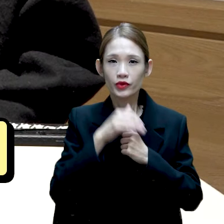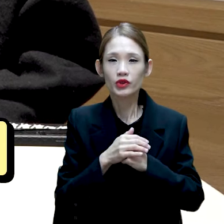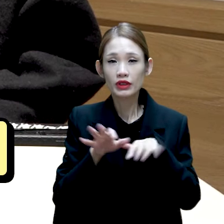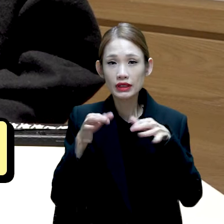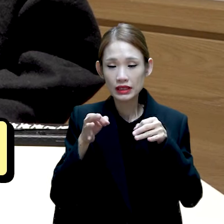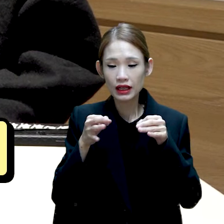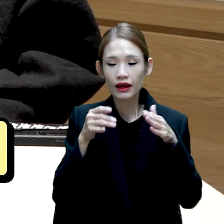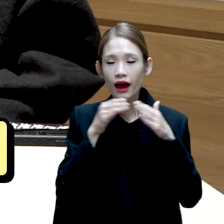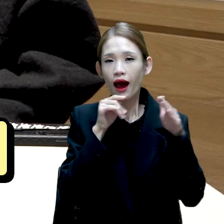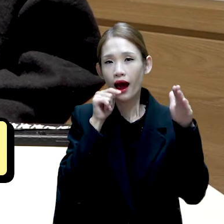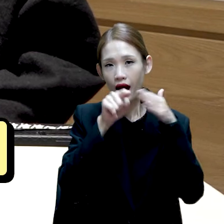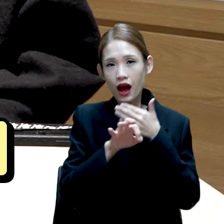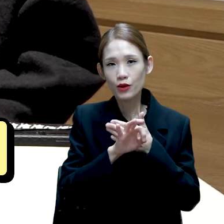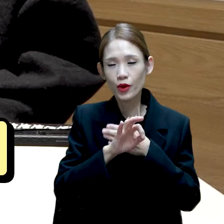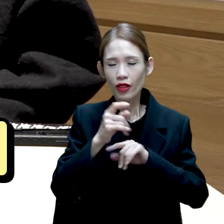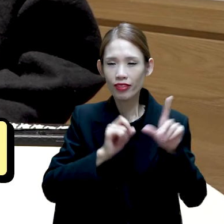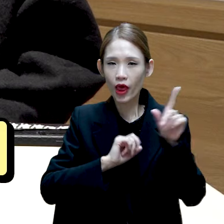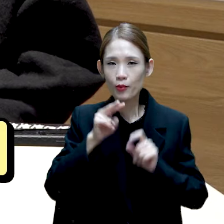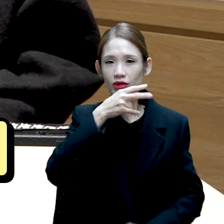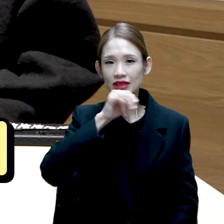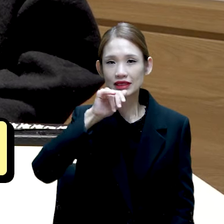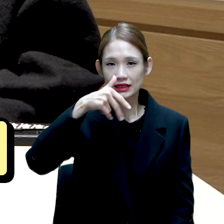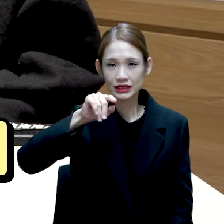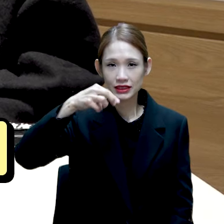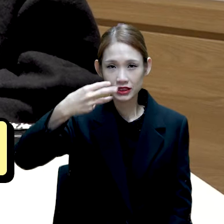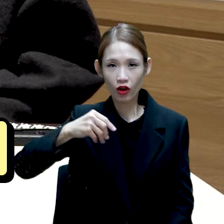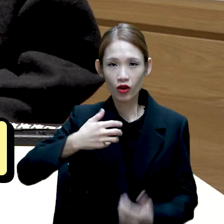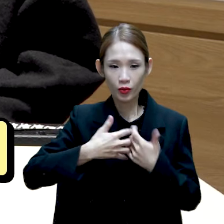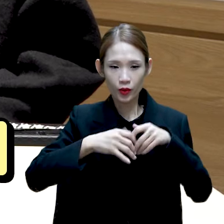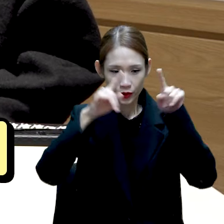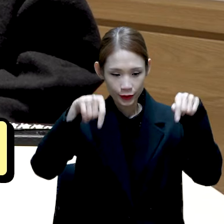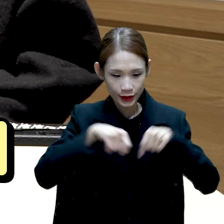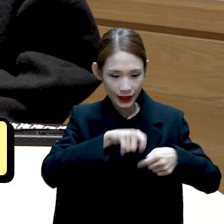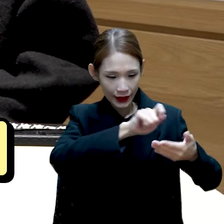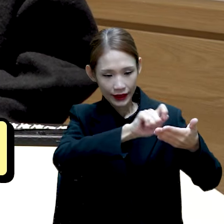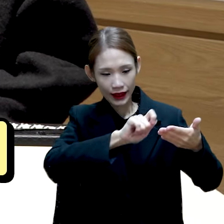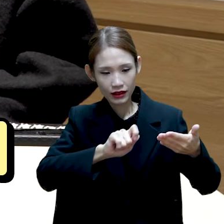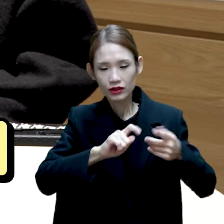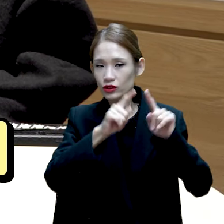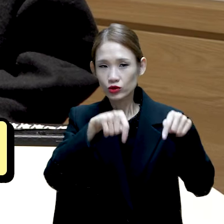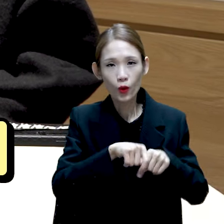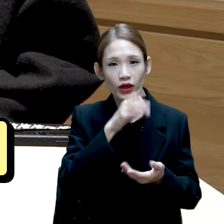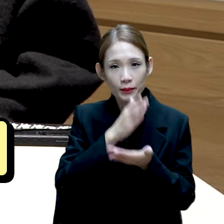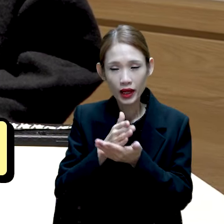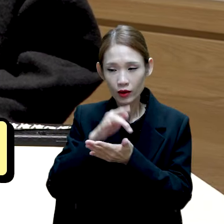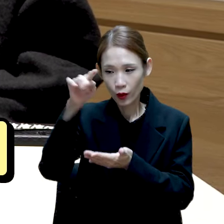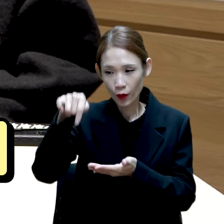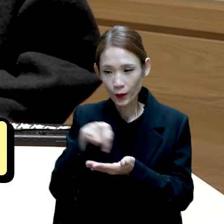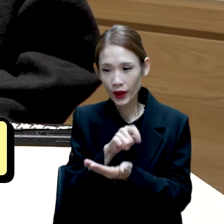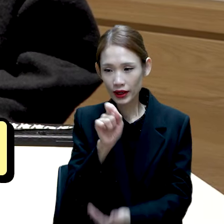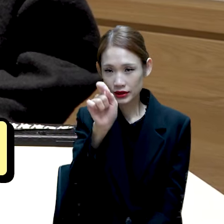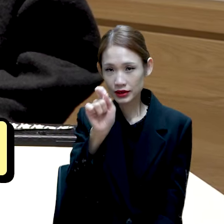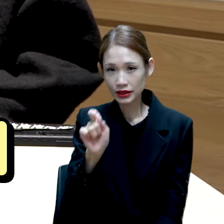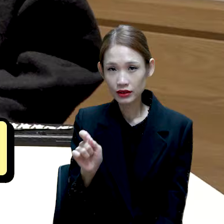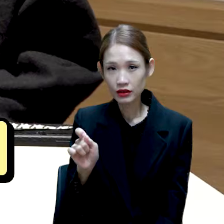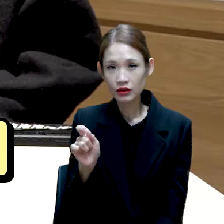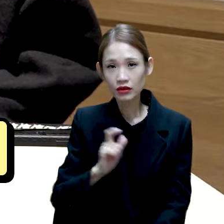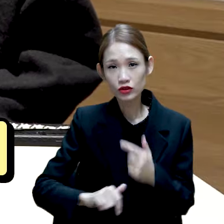지점을 방문해도 요즘에 다 디지털화가 많이 됐잖아요. 요즘에 패드에다가 사인하고 동의 사인 안 하고 그럴 패드 사용도